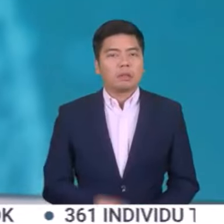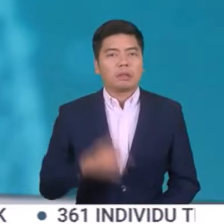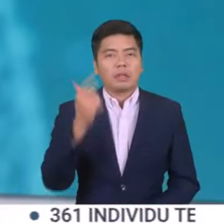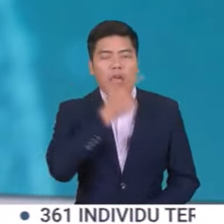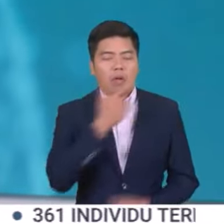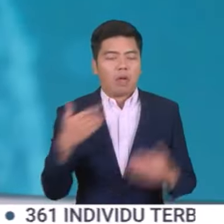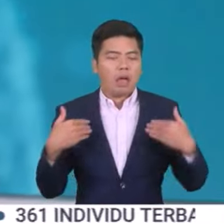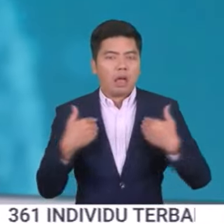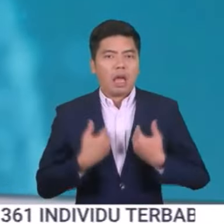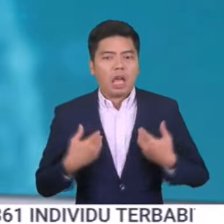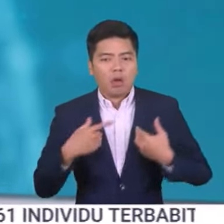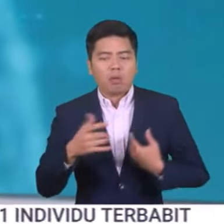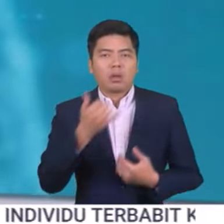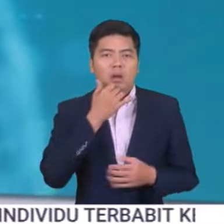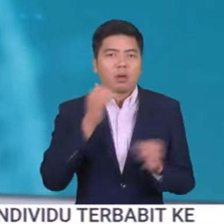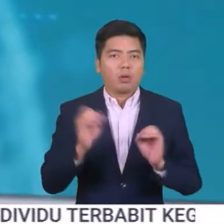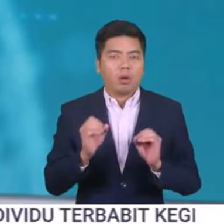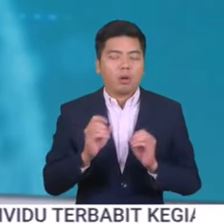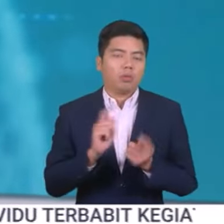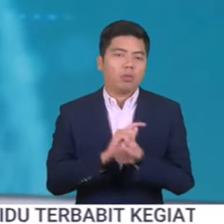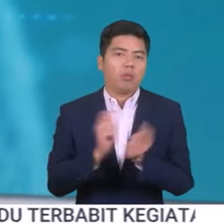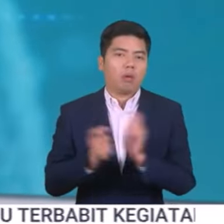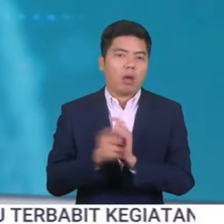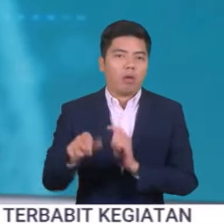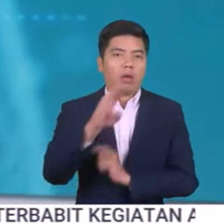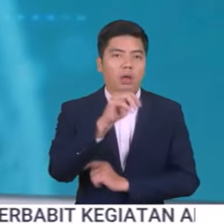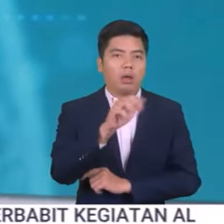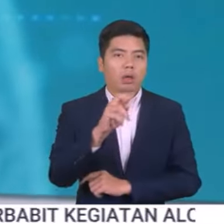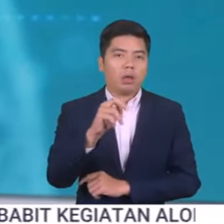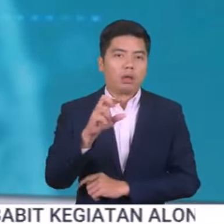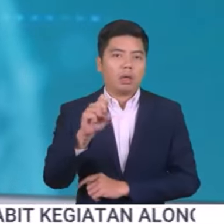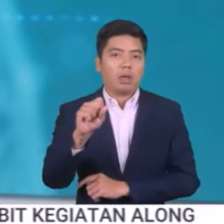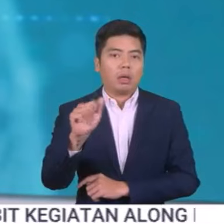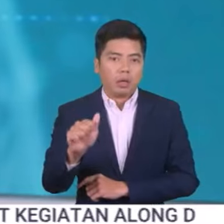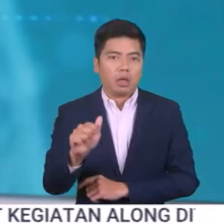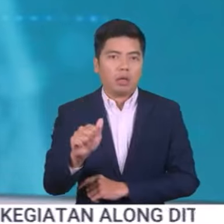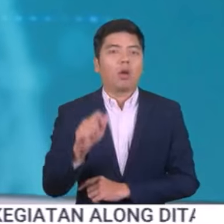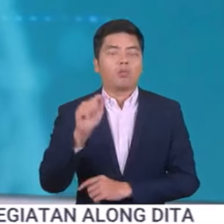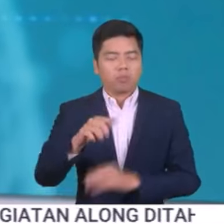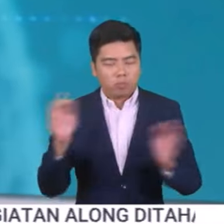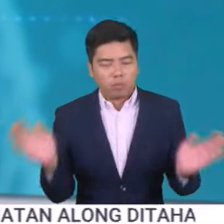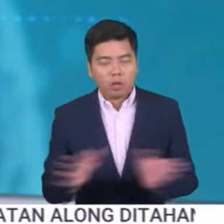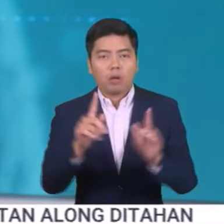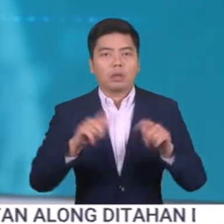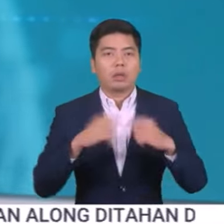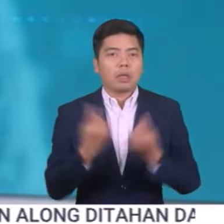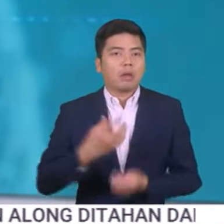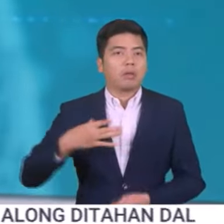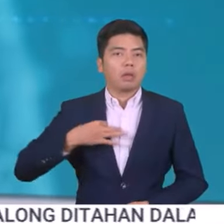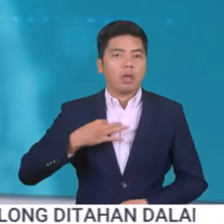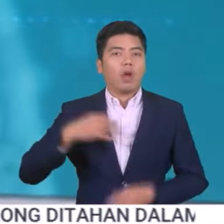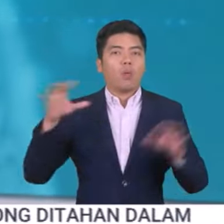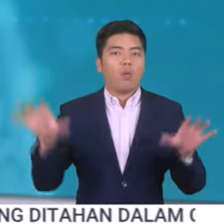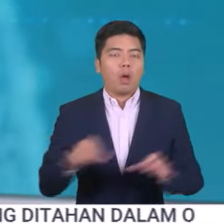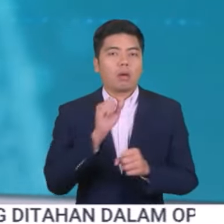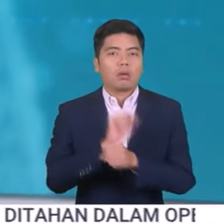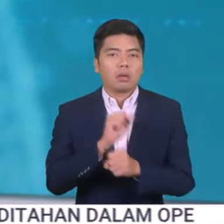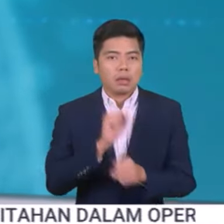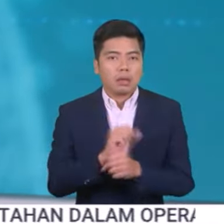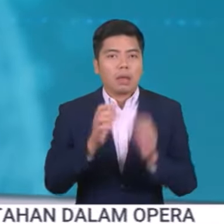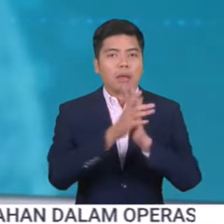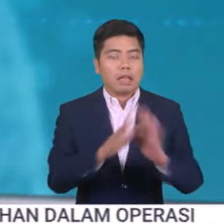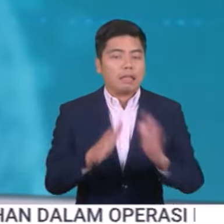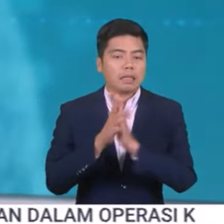Tidak mahu haiwan yang tidak bersalah jadi mangsa. Iltizam itu mendorong sekumpulan sukarelawan tampil melaksanakan